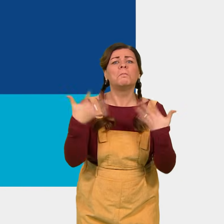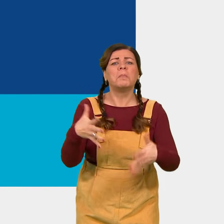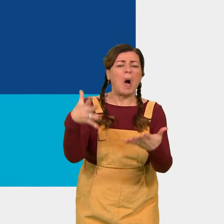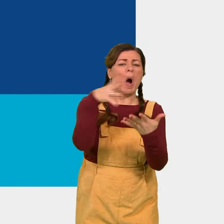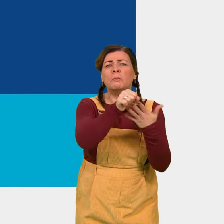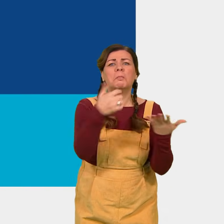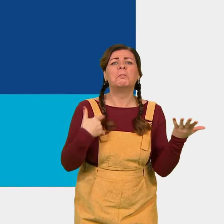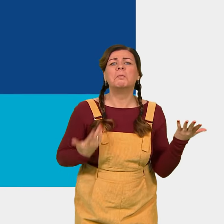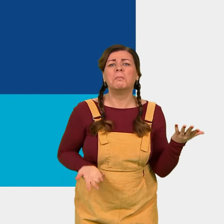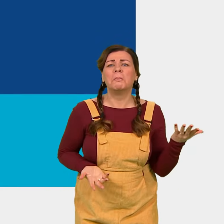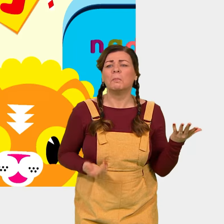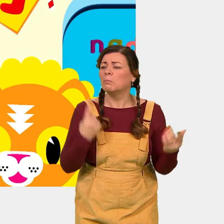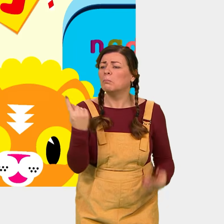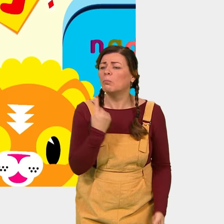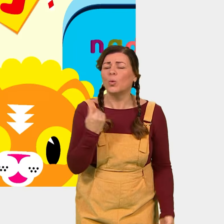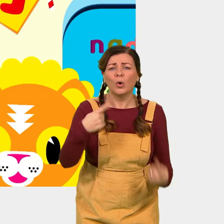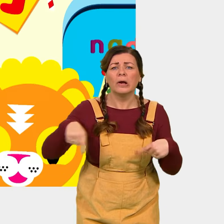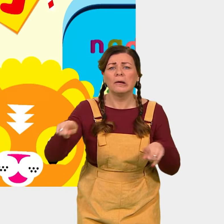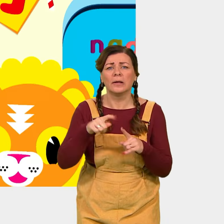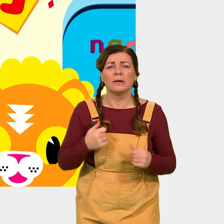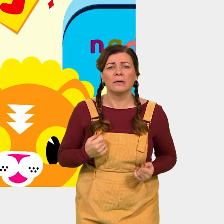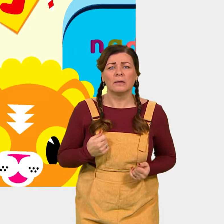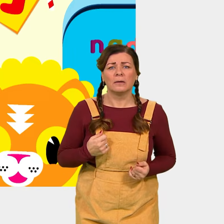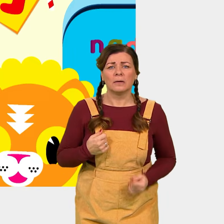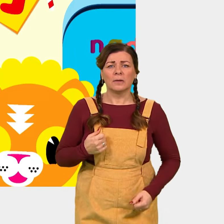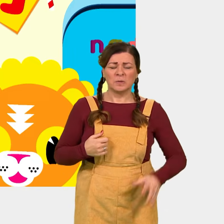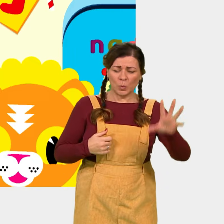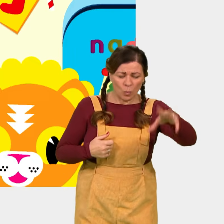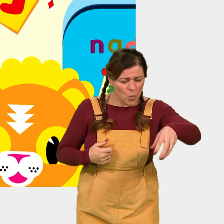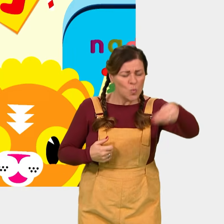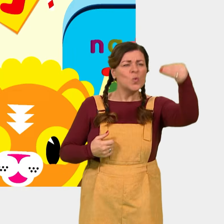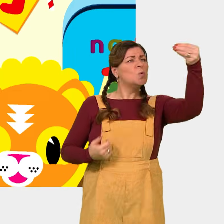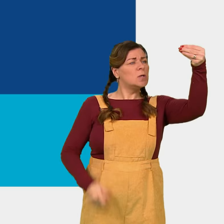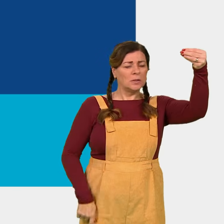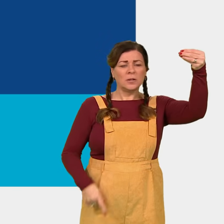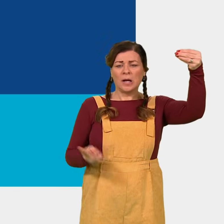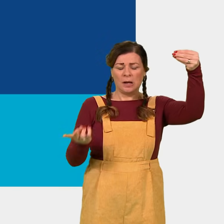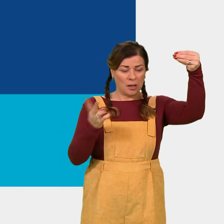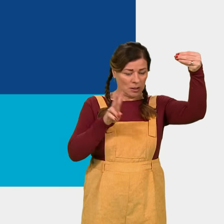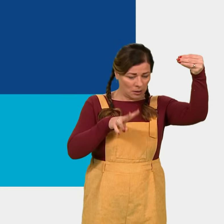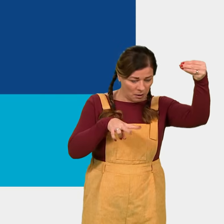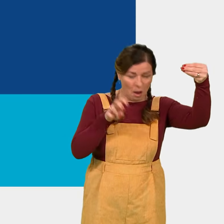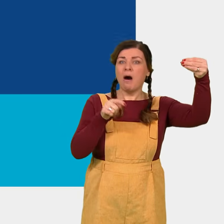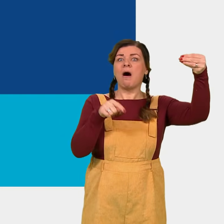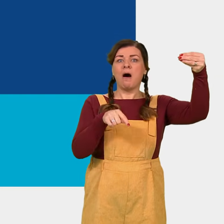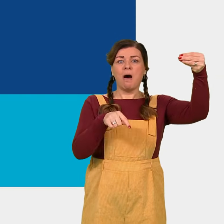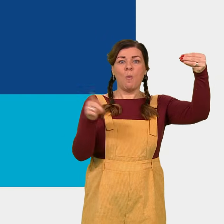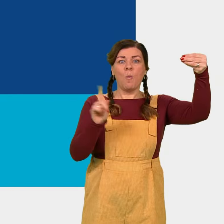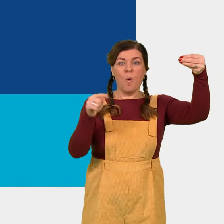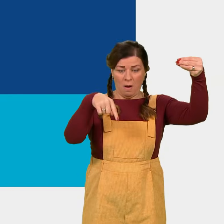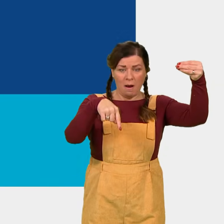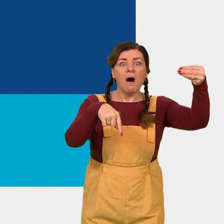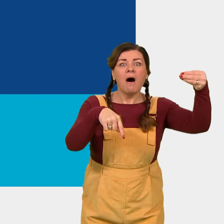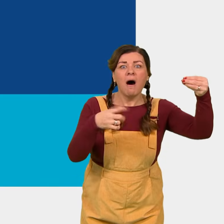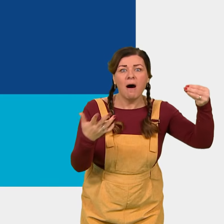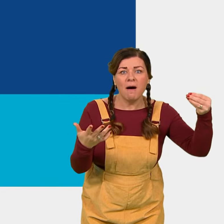darn mawr o'r to? Gafeilodd Plwmp yn y to a'i godi. Ac yn fyna, i